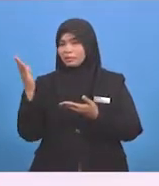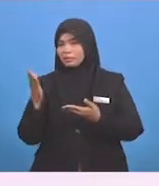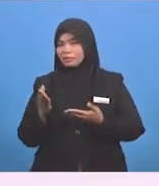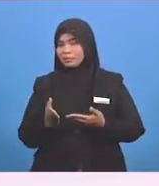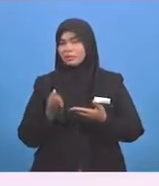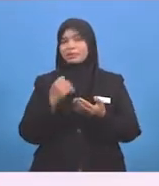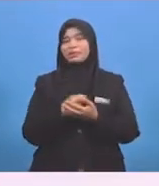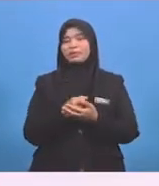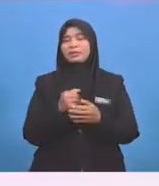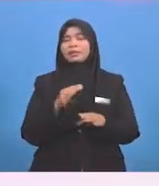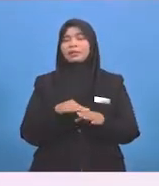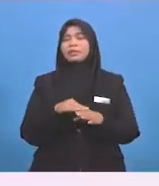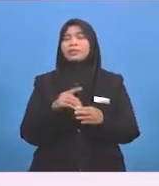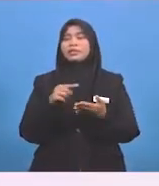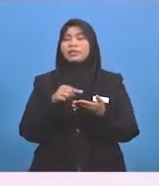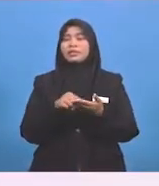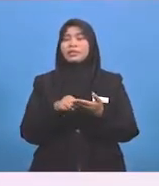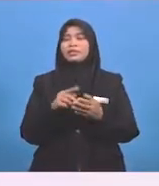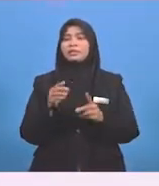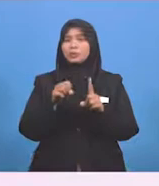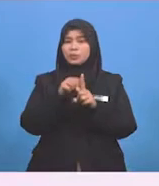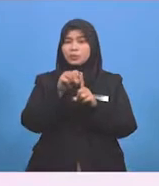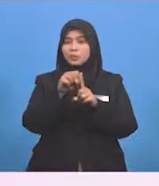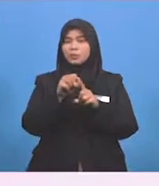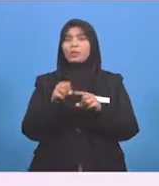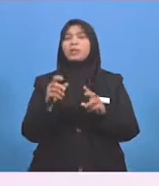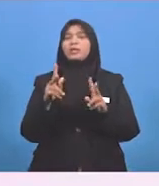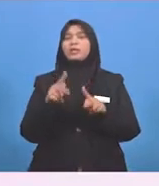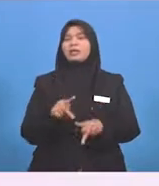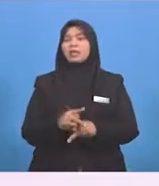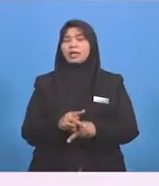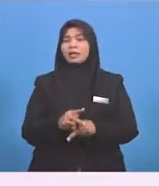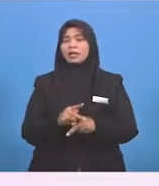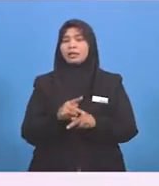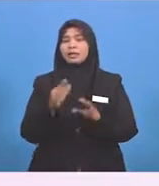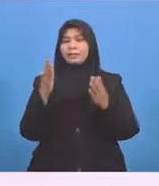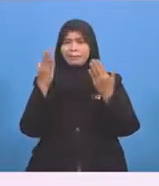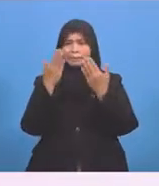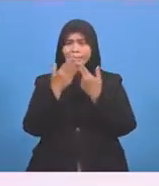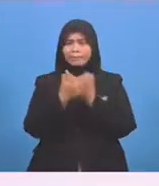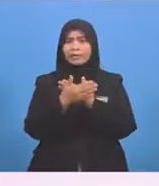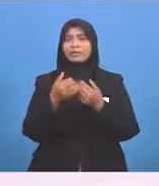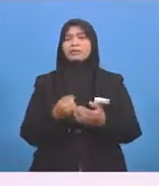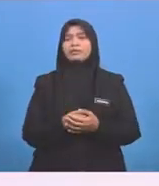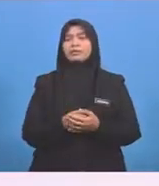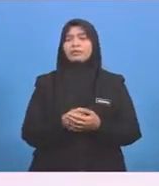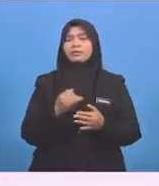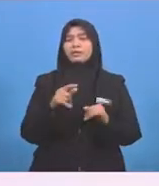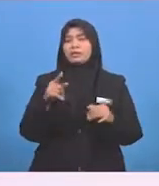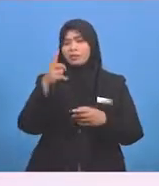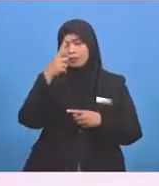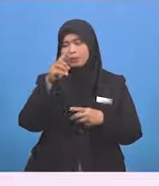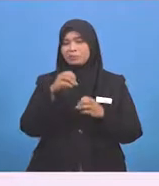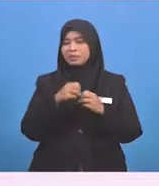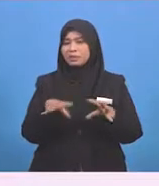Pada keadaan ini, suhu kekal malar kerana tenaga haba yang diserap digunakan untuk memecahkan